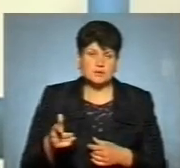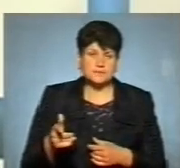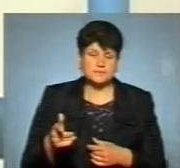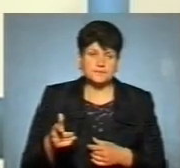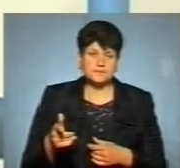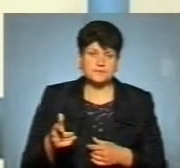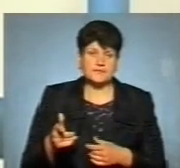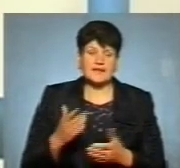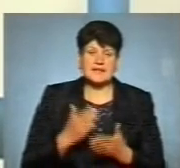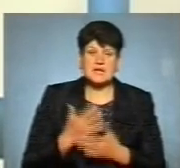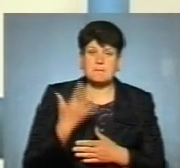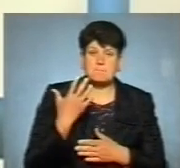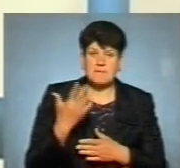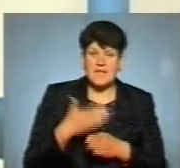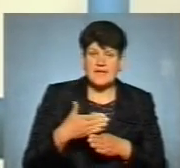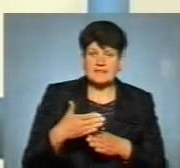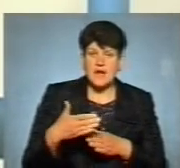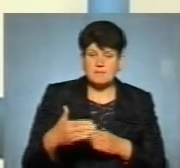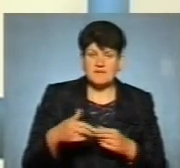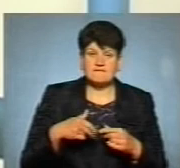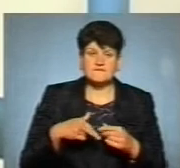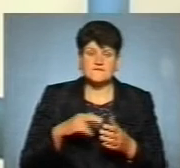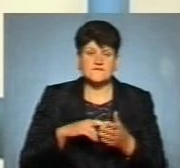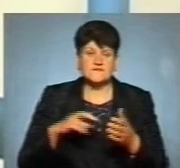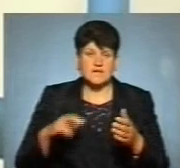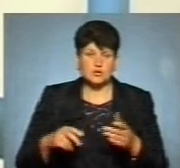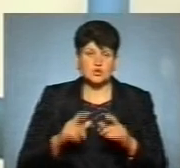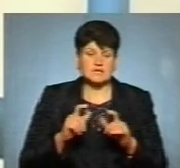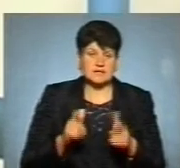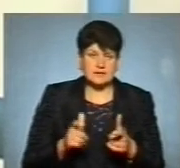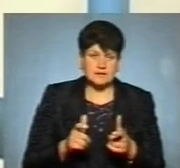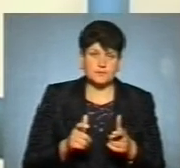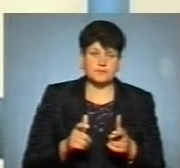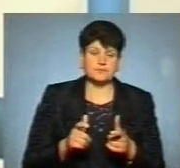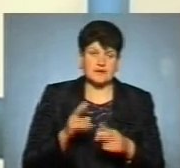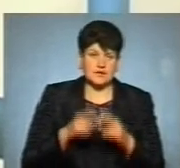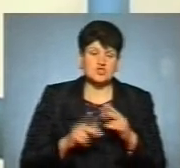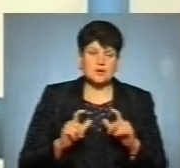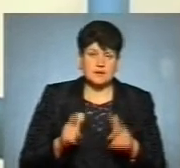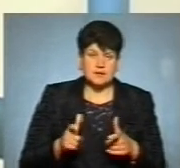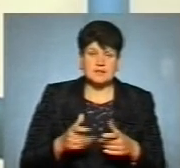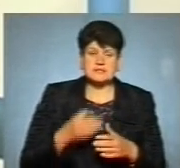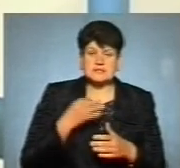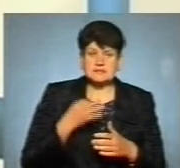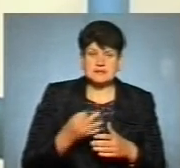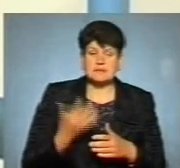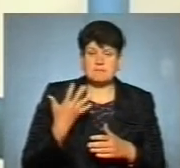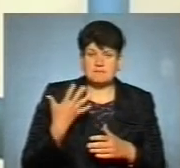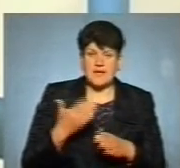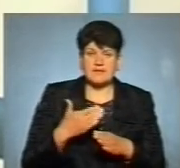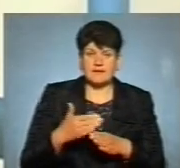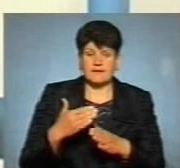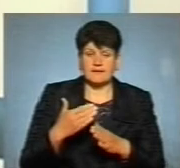Знову ж таки, є 5 етапів виходу з карантину. І десь функціонування санаторії, спочатку казали, які розроблені тих 5 етапів